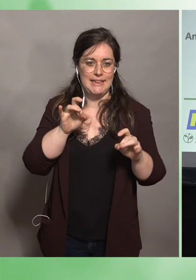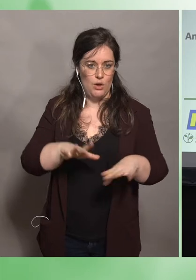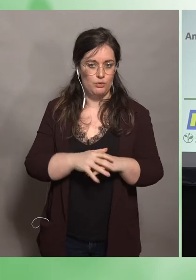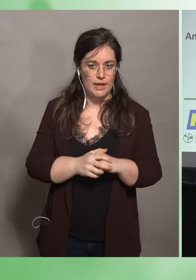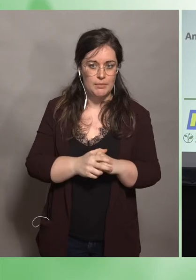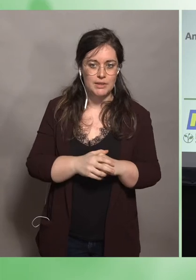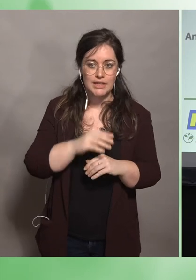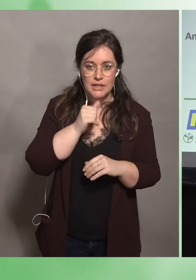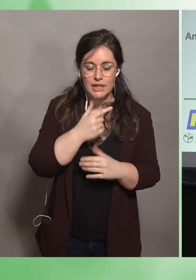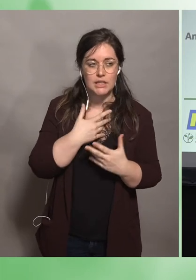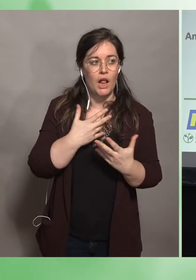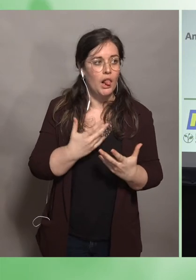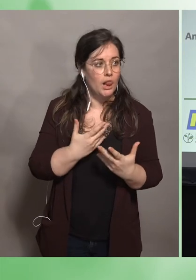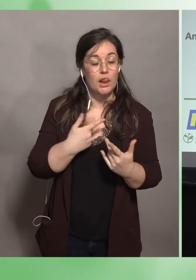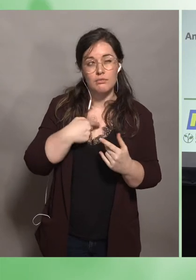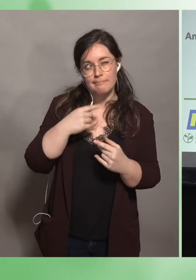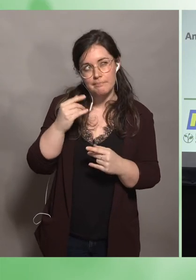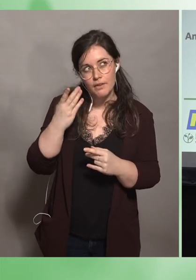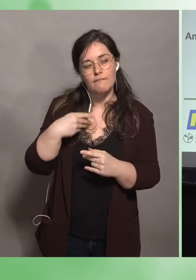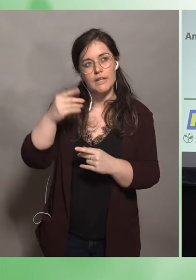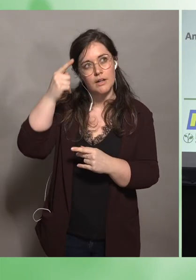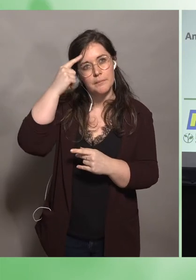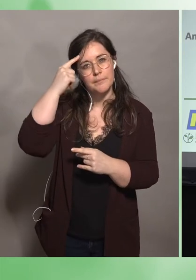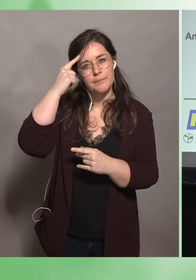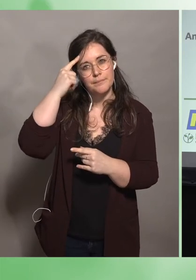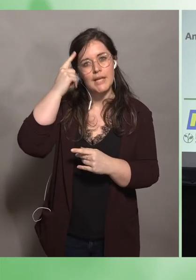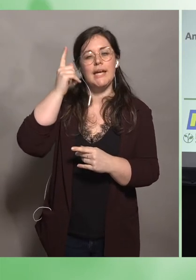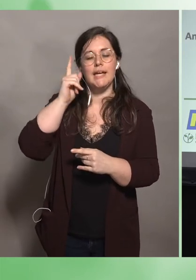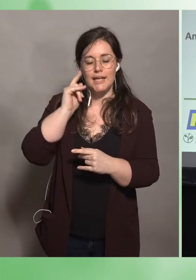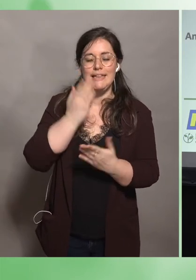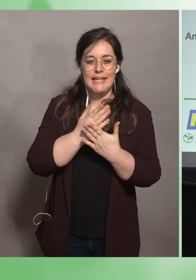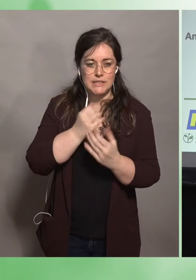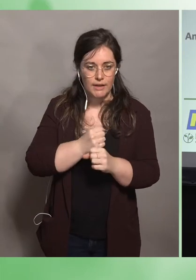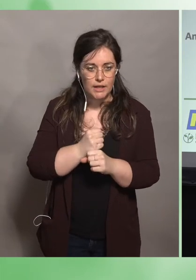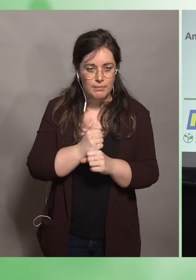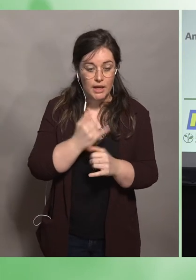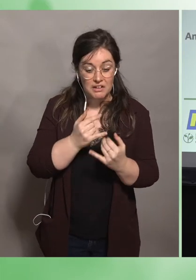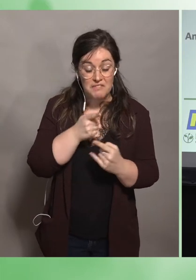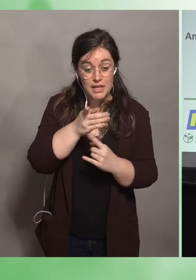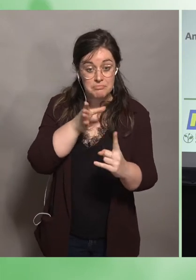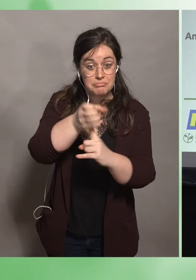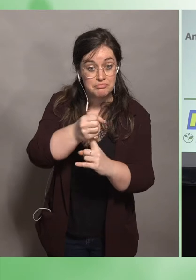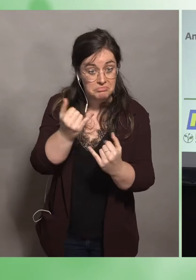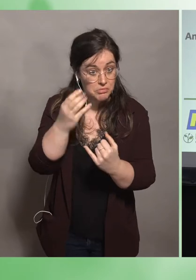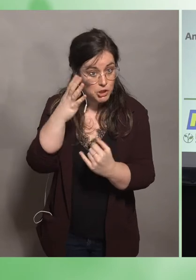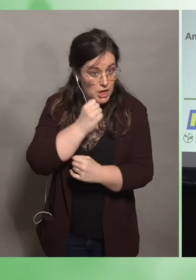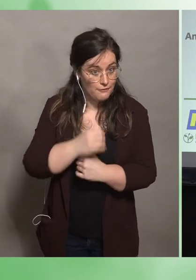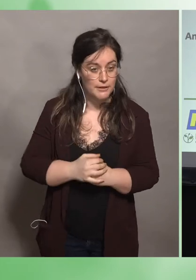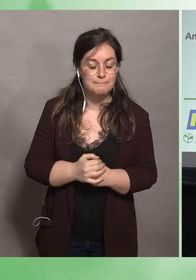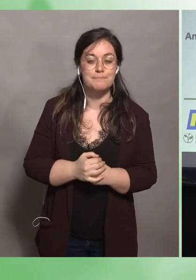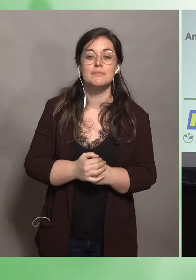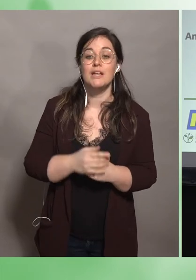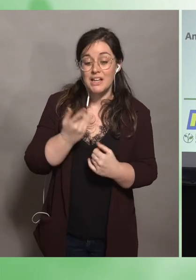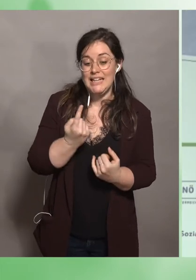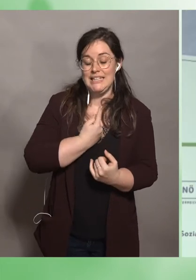lassen, sondern sich in Erinnerung rufen, warum Sie das machen, was Sie machen und wie Sie dorthin kommen. Und das ist das, was ich auch als Mensch mit Behinderung